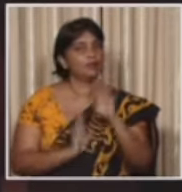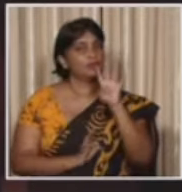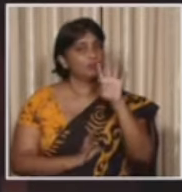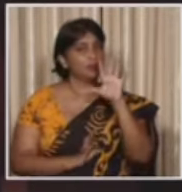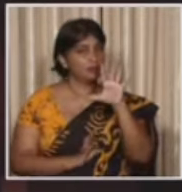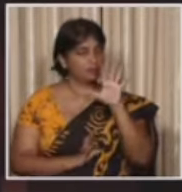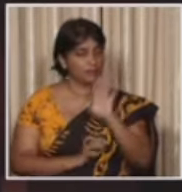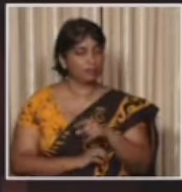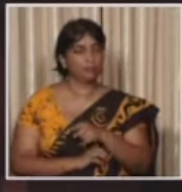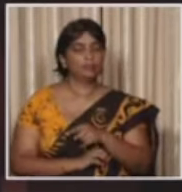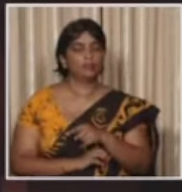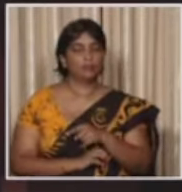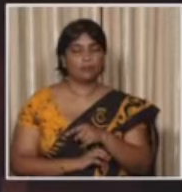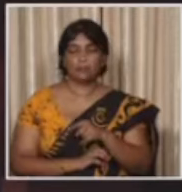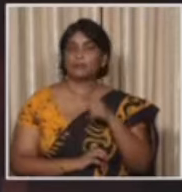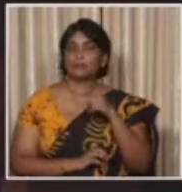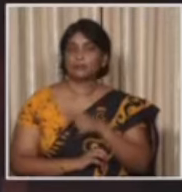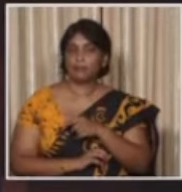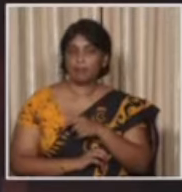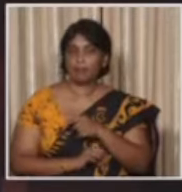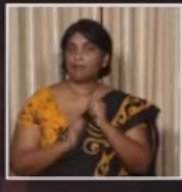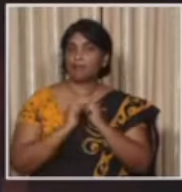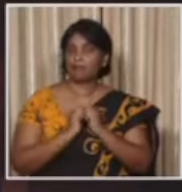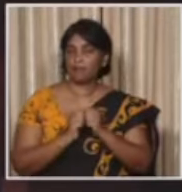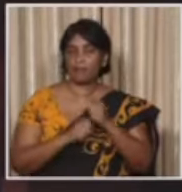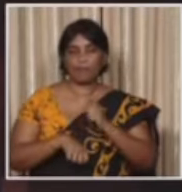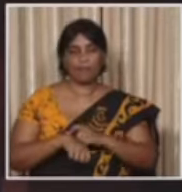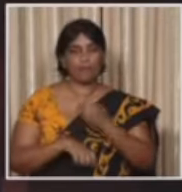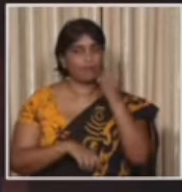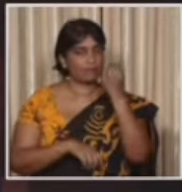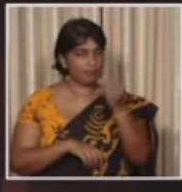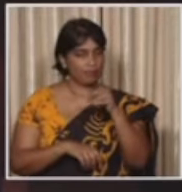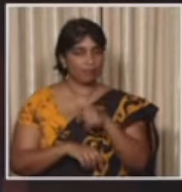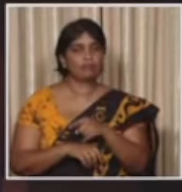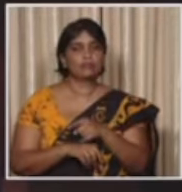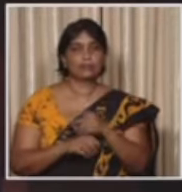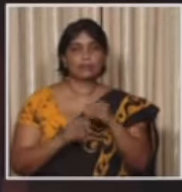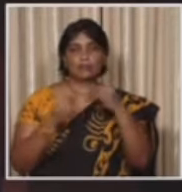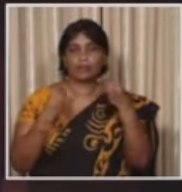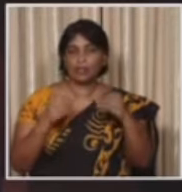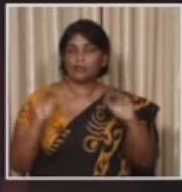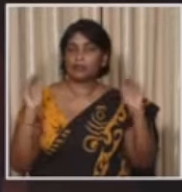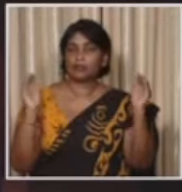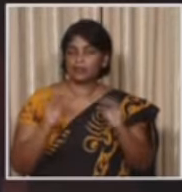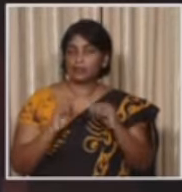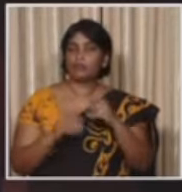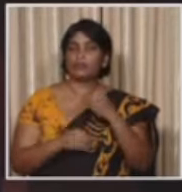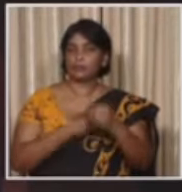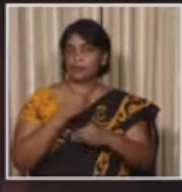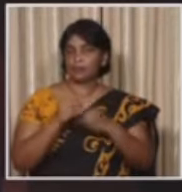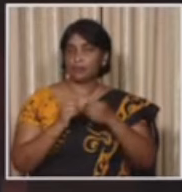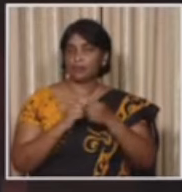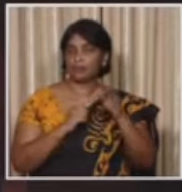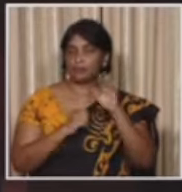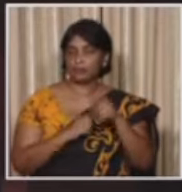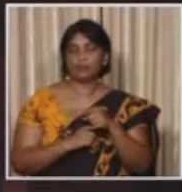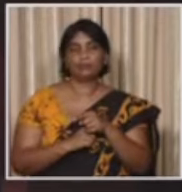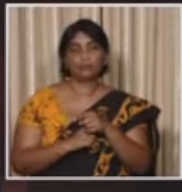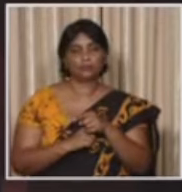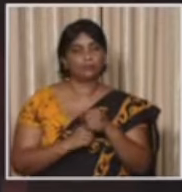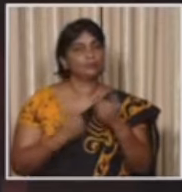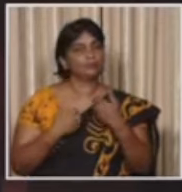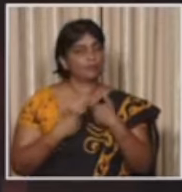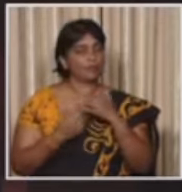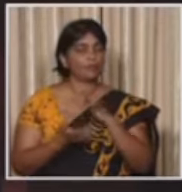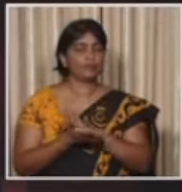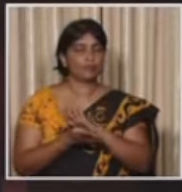145%කට ඒ රැකී අවස්ථා ලබා දෙන ශුද්‍ර කුඩාහ මධ්‍ය පරිමාණයේ කර්මාන්තකරුවන් වෙනුවෙන් අපි